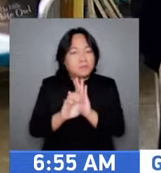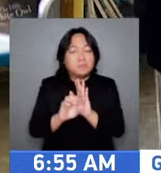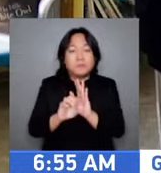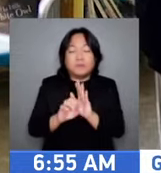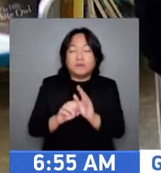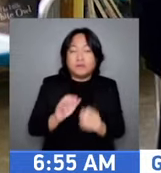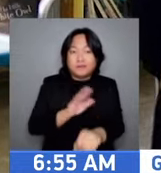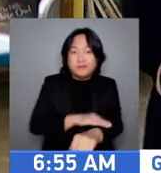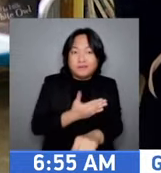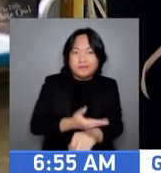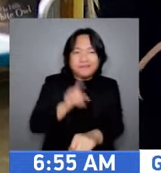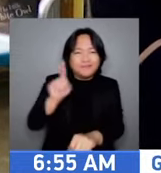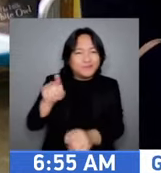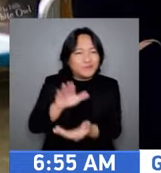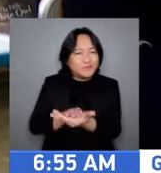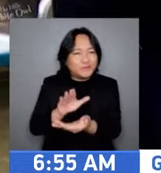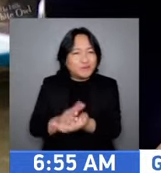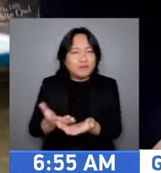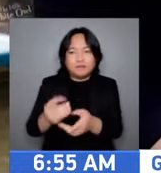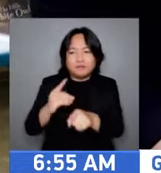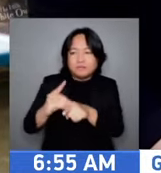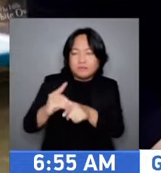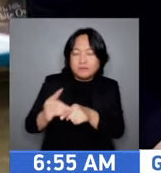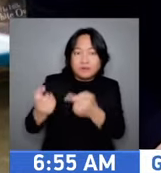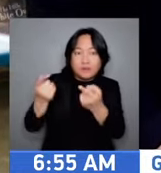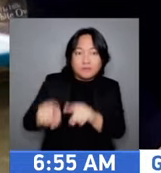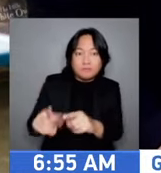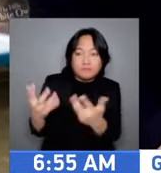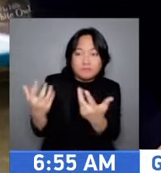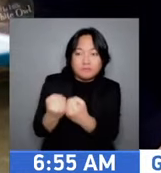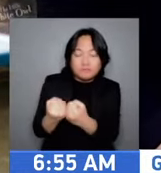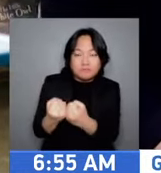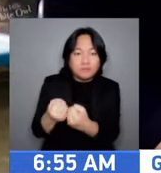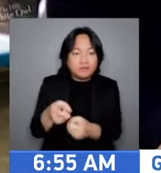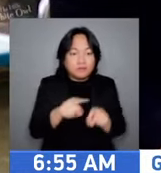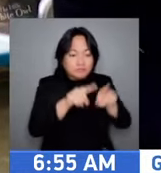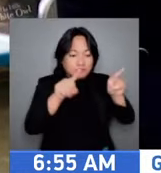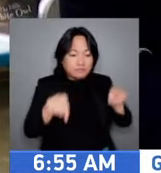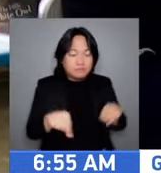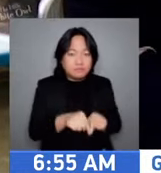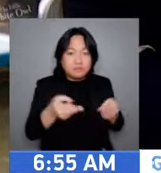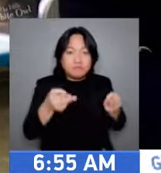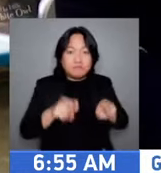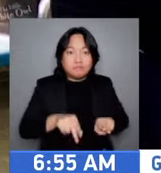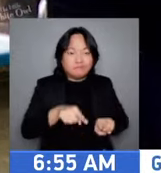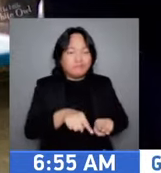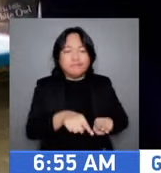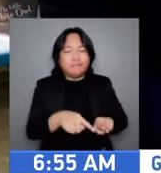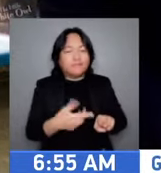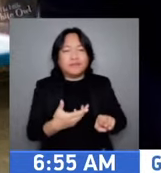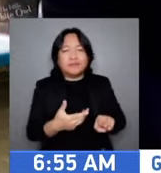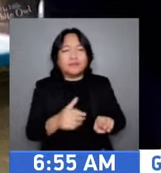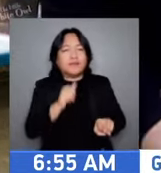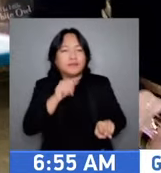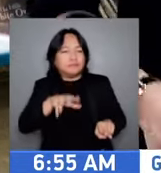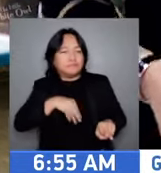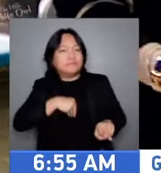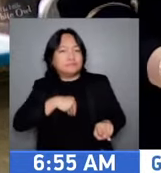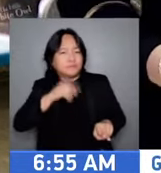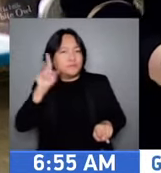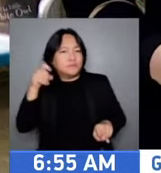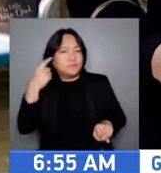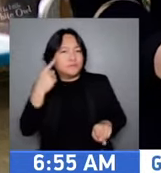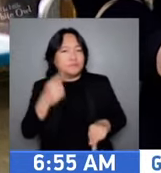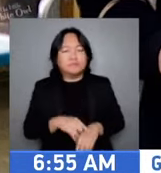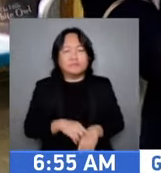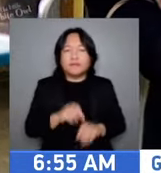walang bisa ang waiver at maaari nyo pa rin kasuhan ng teacher o ang paaralan kung sinaktan ang anak ninyo. So